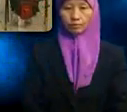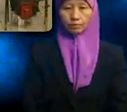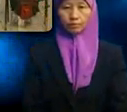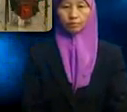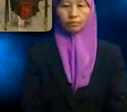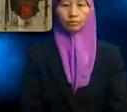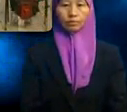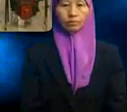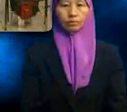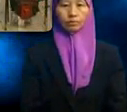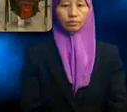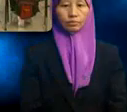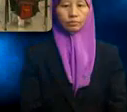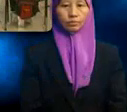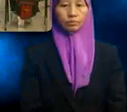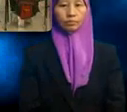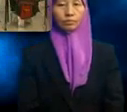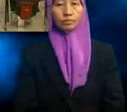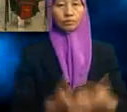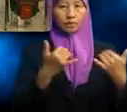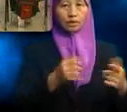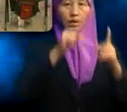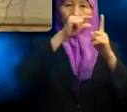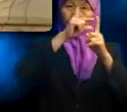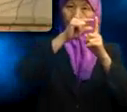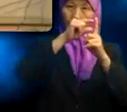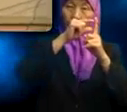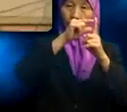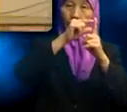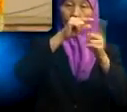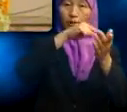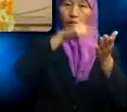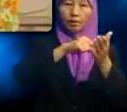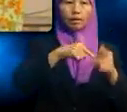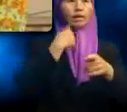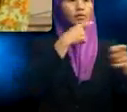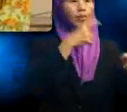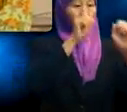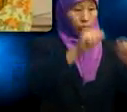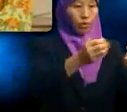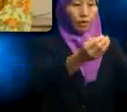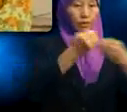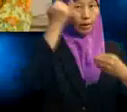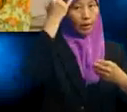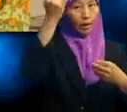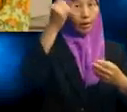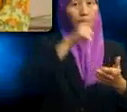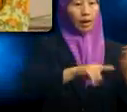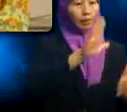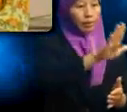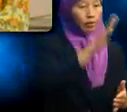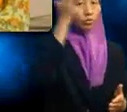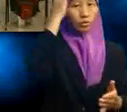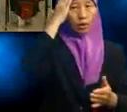Baik, sekarang kamu lihat perkataan yang saya tunjukkan ini. Baik, siapa boleh beri pandangan? Apakah yang kamu tahu